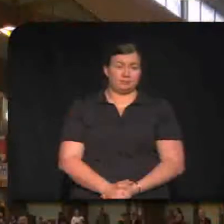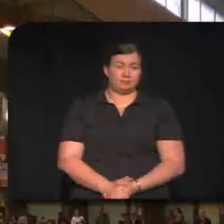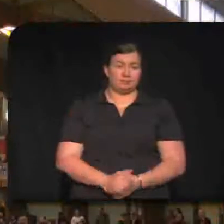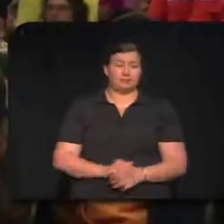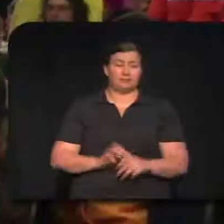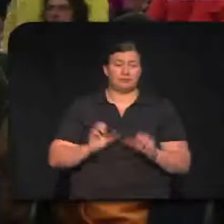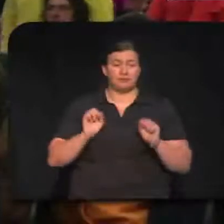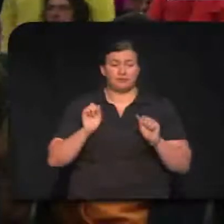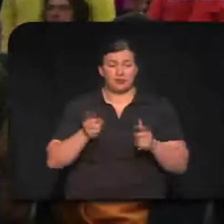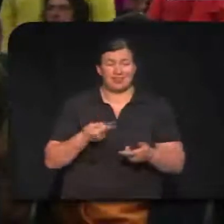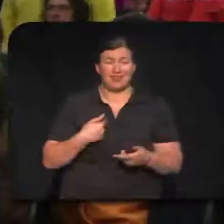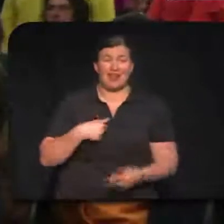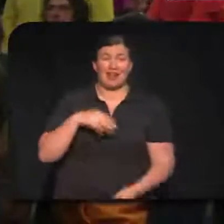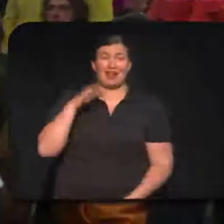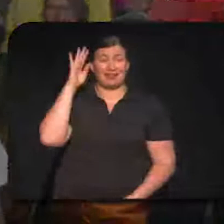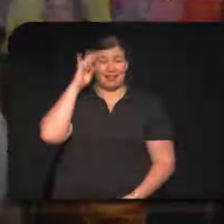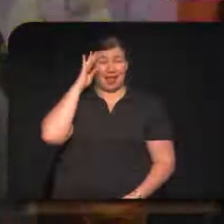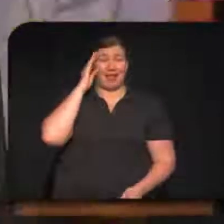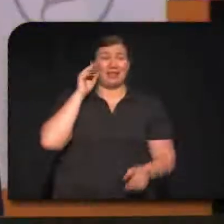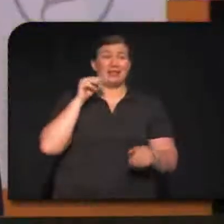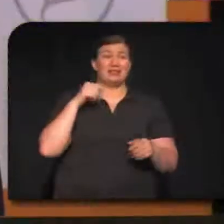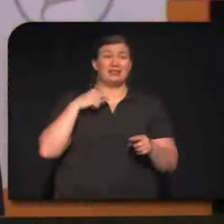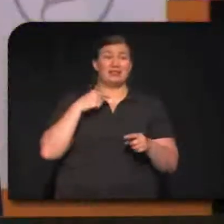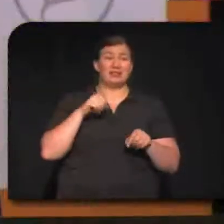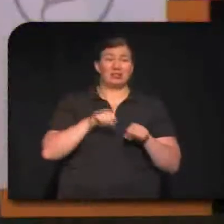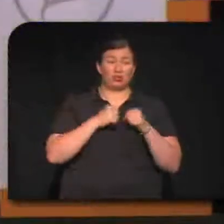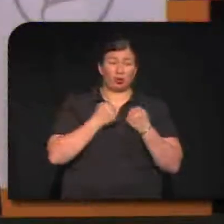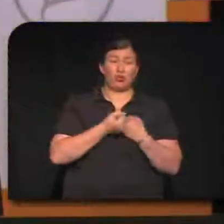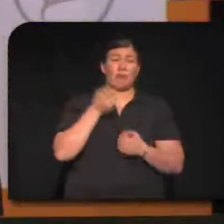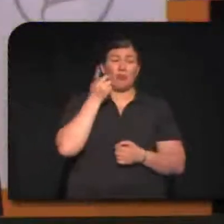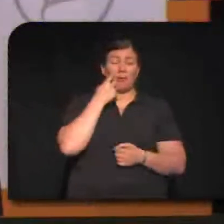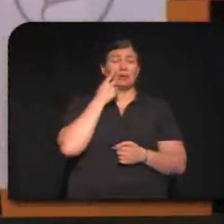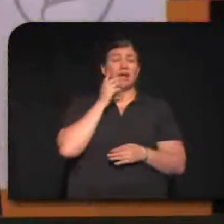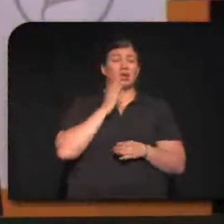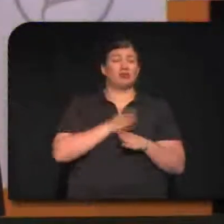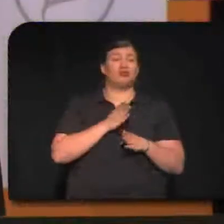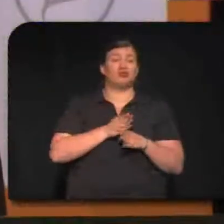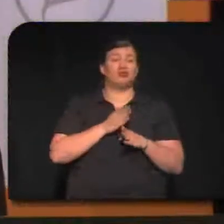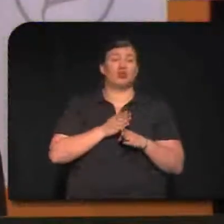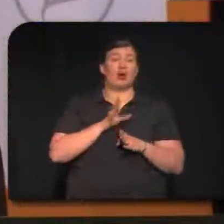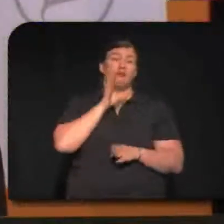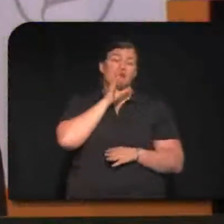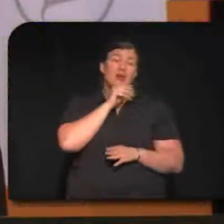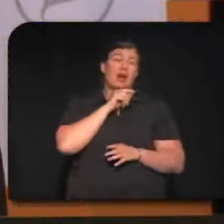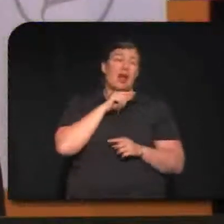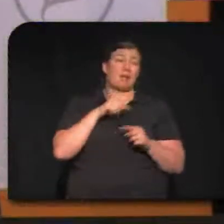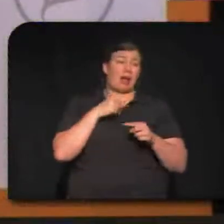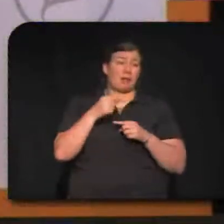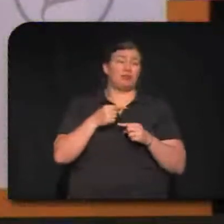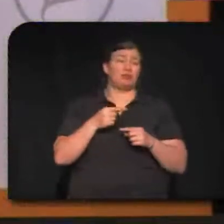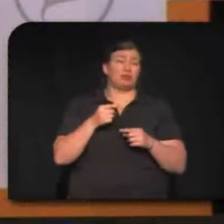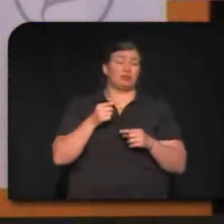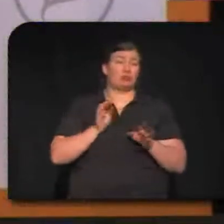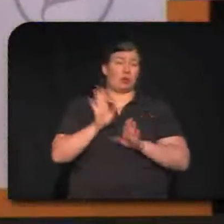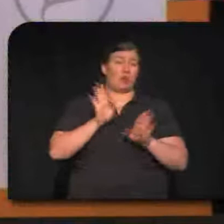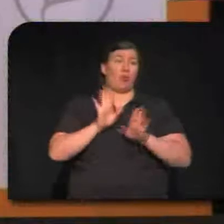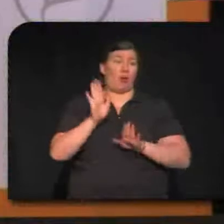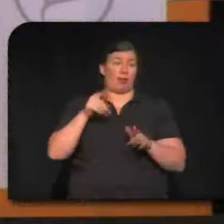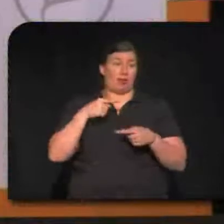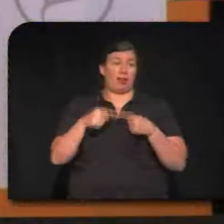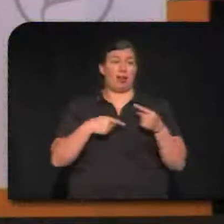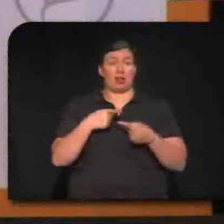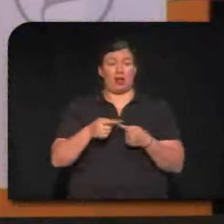also wie ihr mitbekommen habt läuft gerade noch eine geheime Abstimmung das heißt die andere muss jetzt einen Augenblicke warten